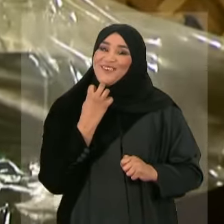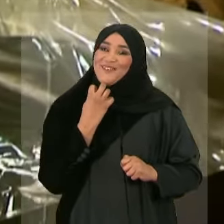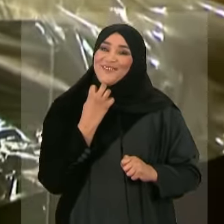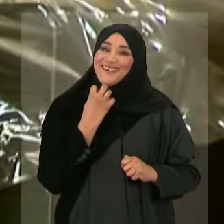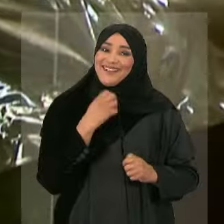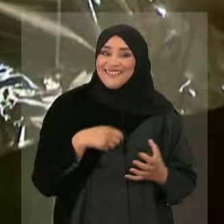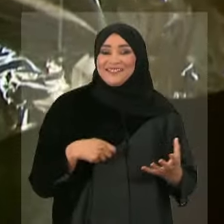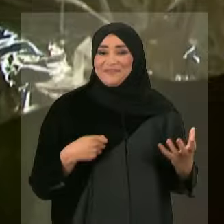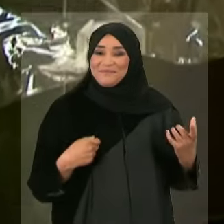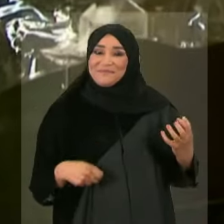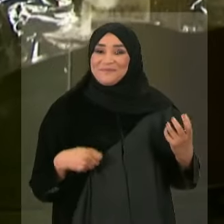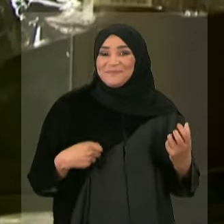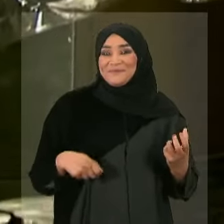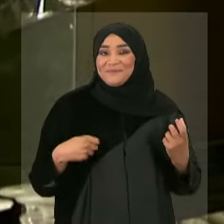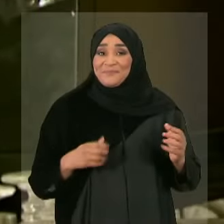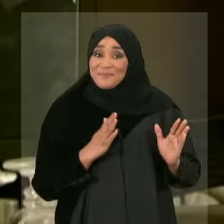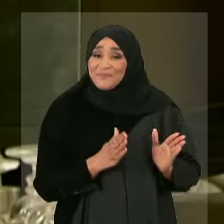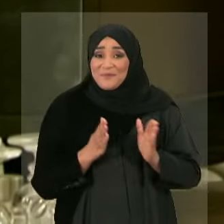العنب تفاح، يا